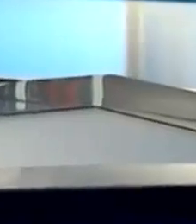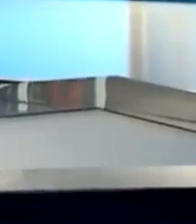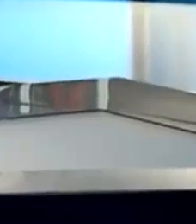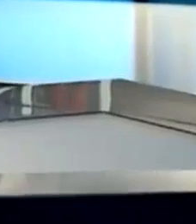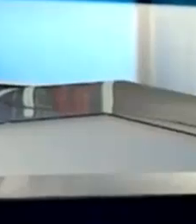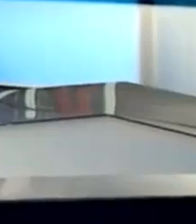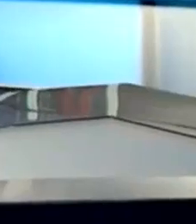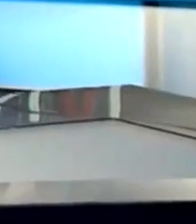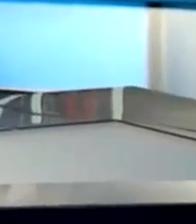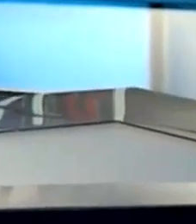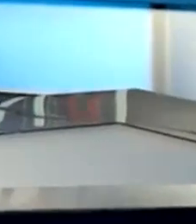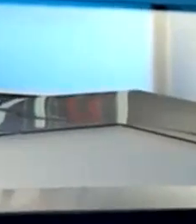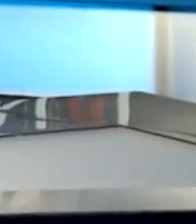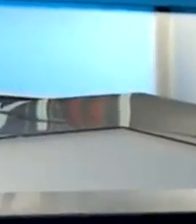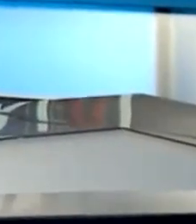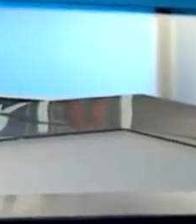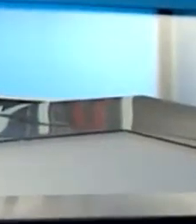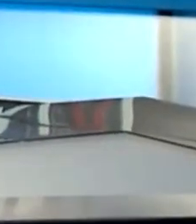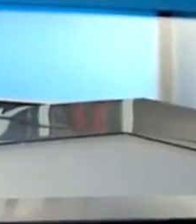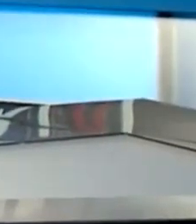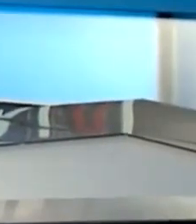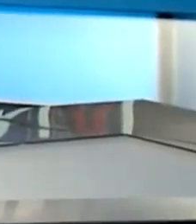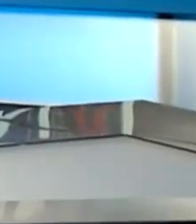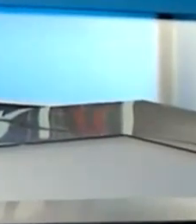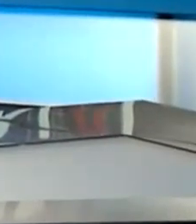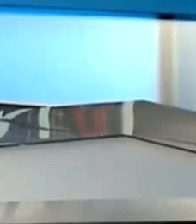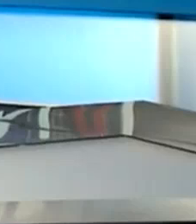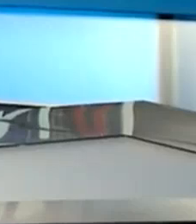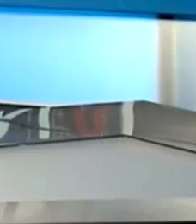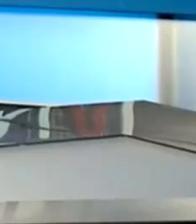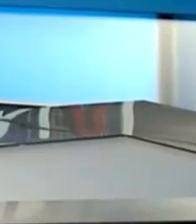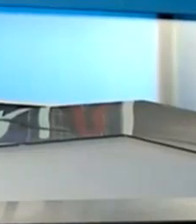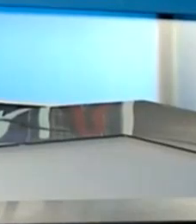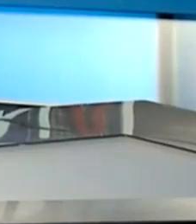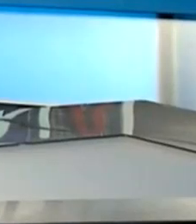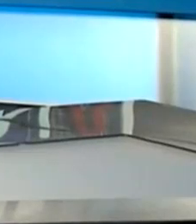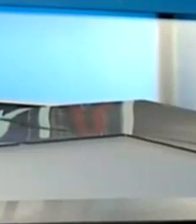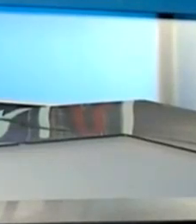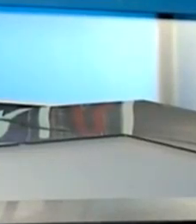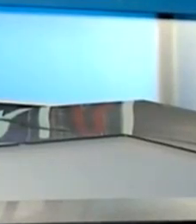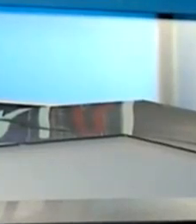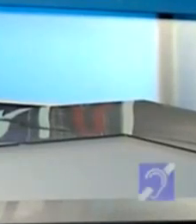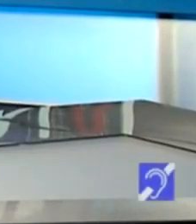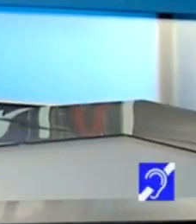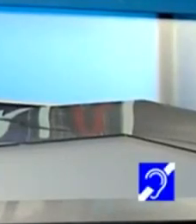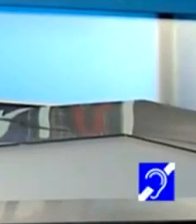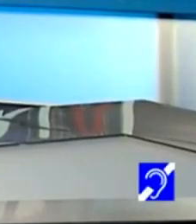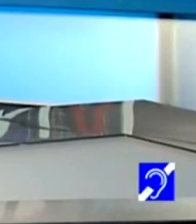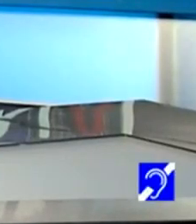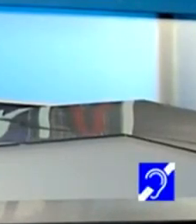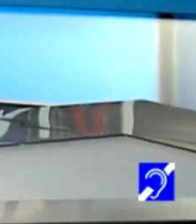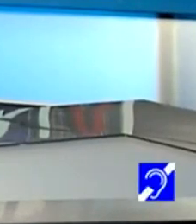Telejurnalul este prezentat de Vadim Cheptănaru. Bună seara și bine v-am regăsit la Telejurnalul pe titlurile acestei ediții.